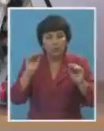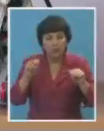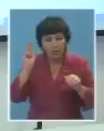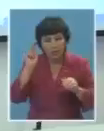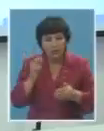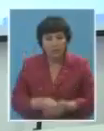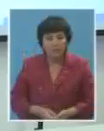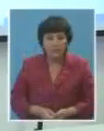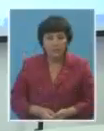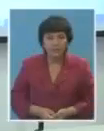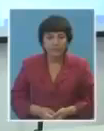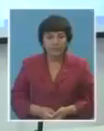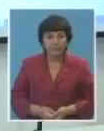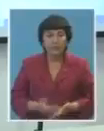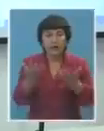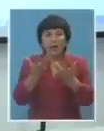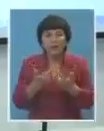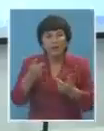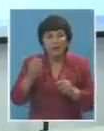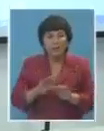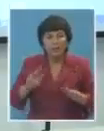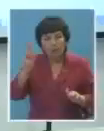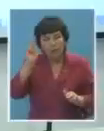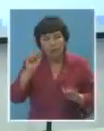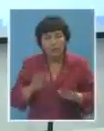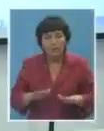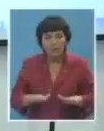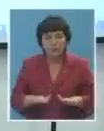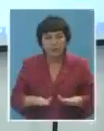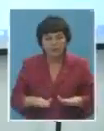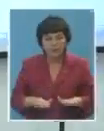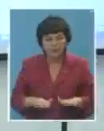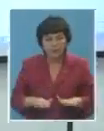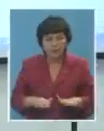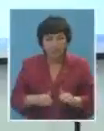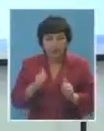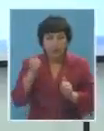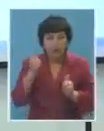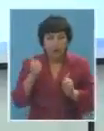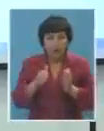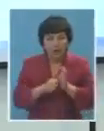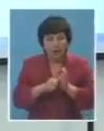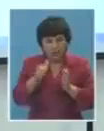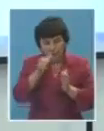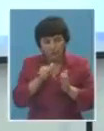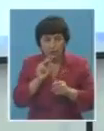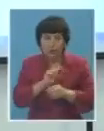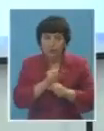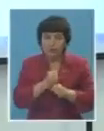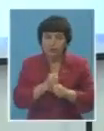өткен. Қанша бала оқиды мына жерде? 10 оқушыдан апта 6 күн бойы жұмыс істеп тұрады.